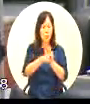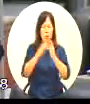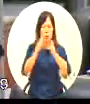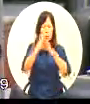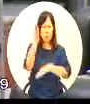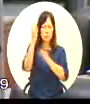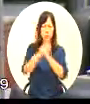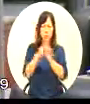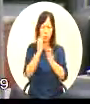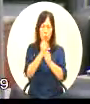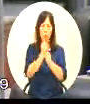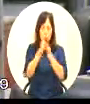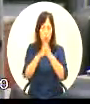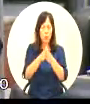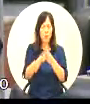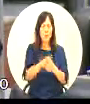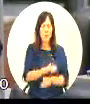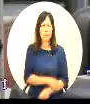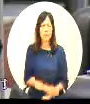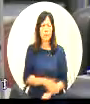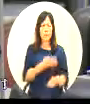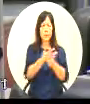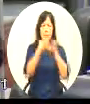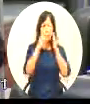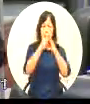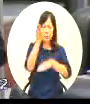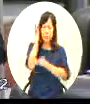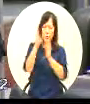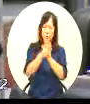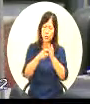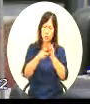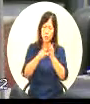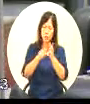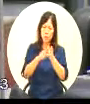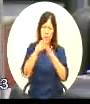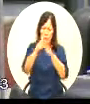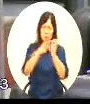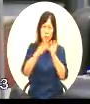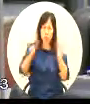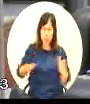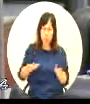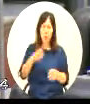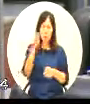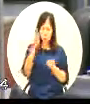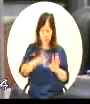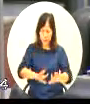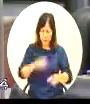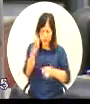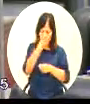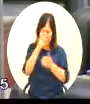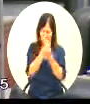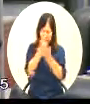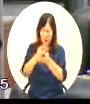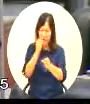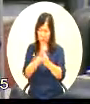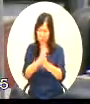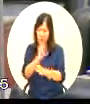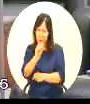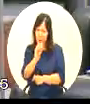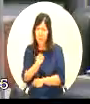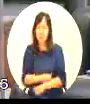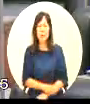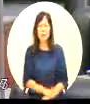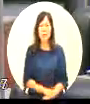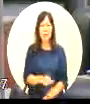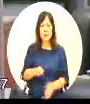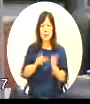的一些工作。那我想给市政府一年的时间哦，现在来检查一下大家的功课有没有做哦，应该这个时